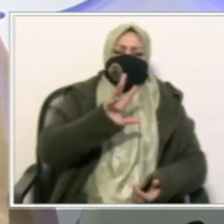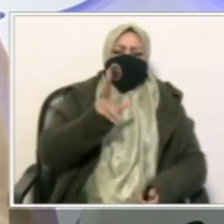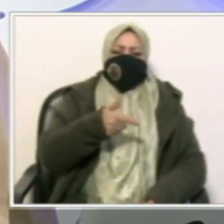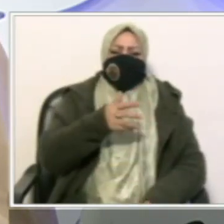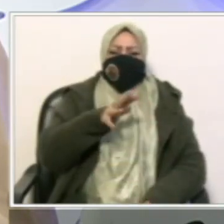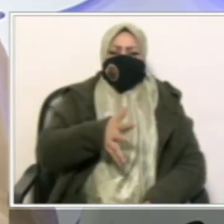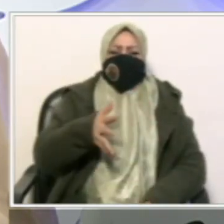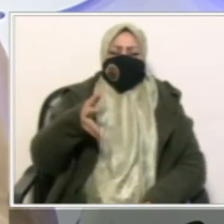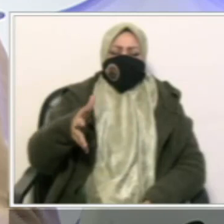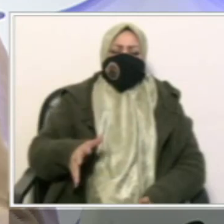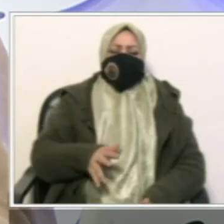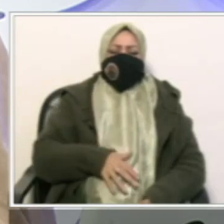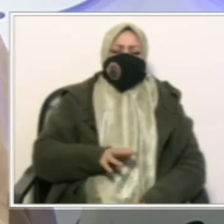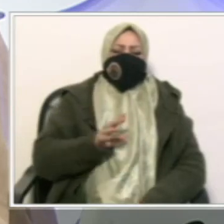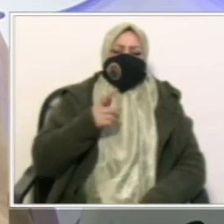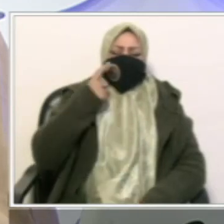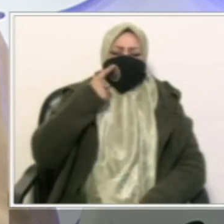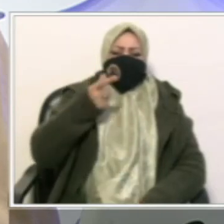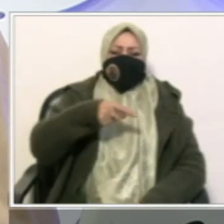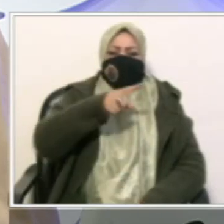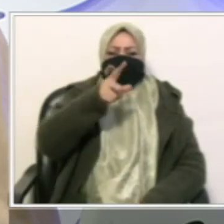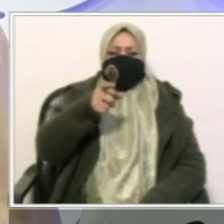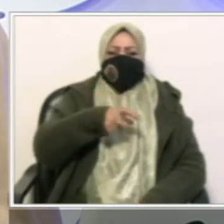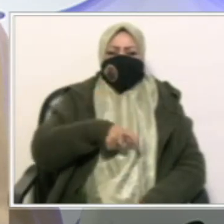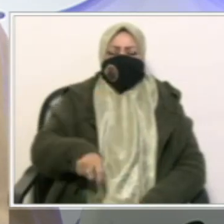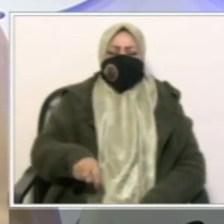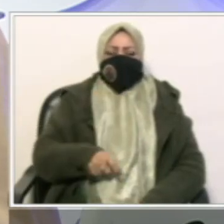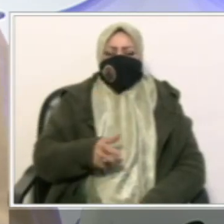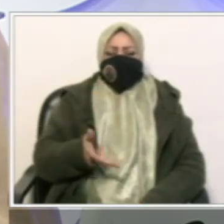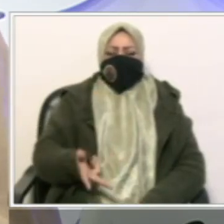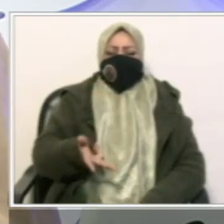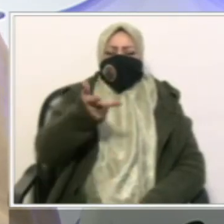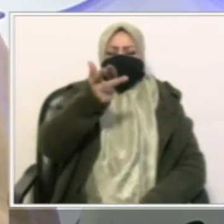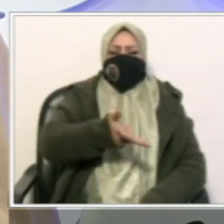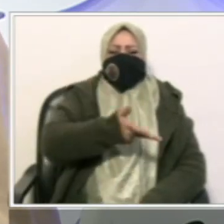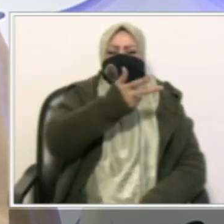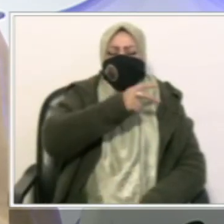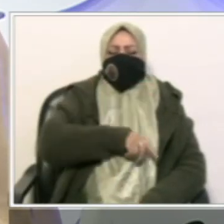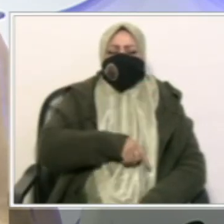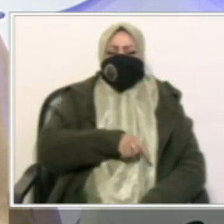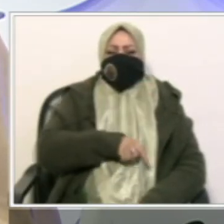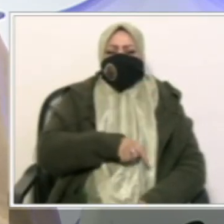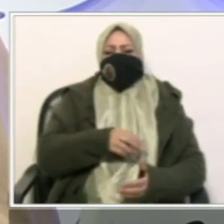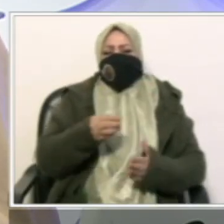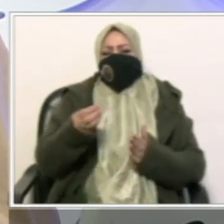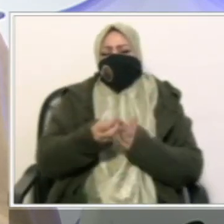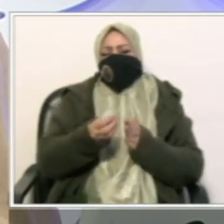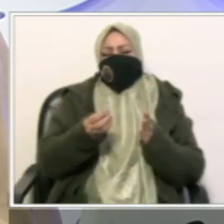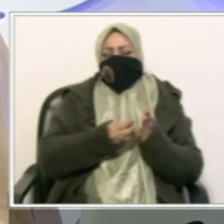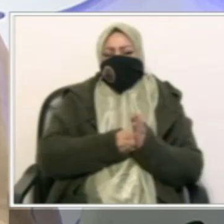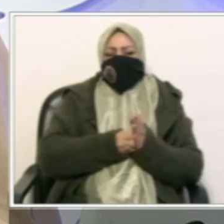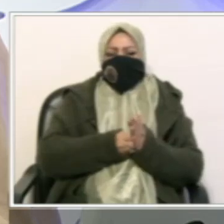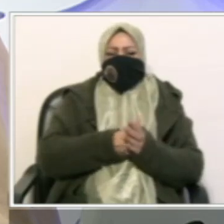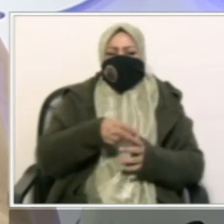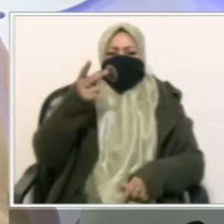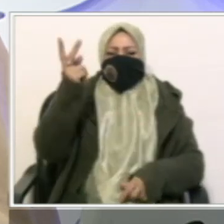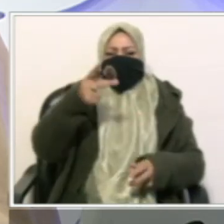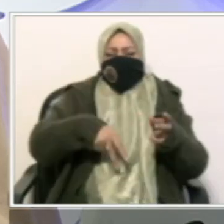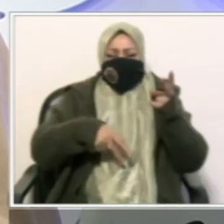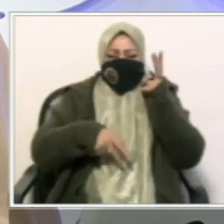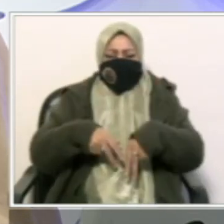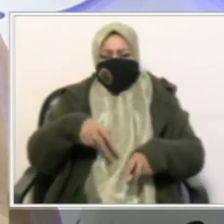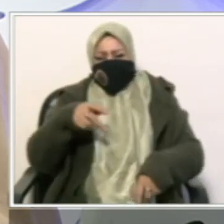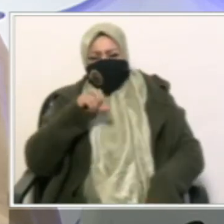حتى الكبار، يعني كل ما هو يعني يخدش الحياة وفيه عري وفيه إلحاد وفيه